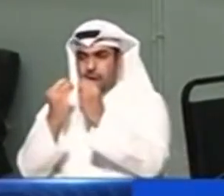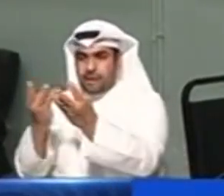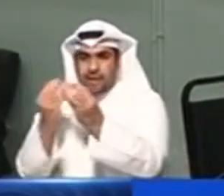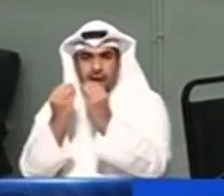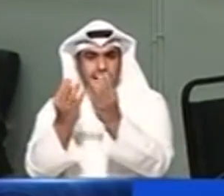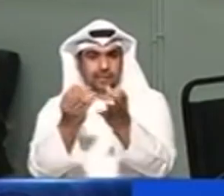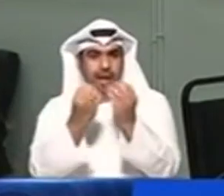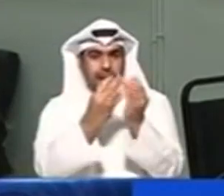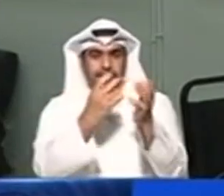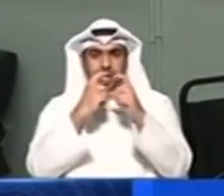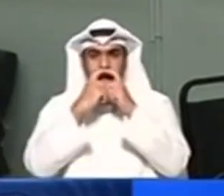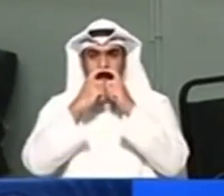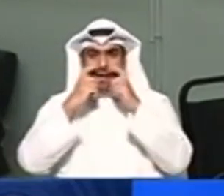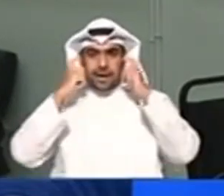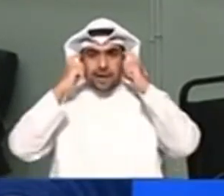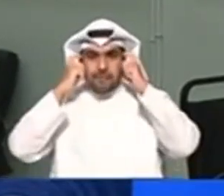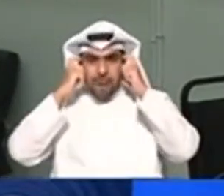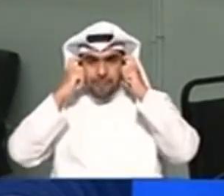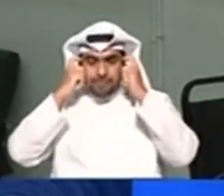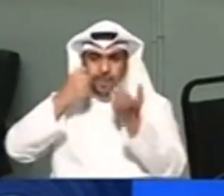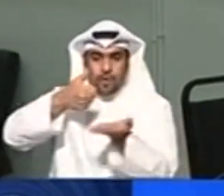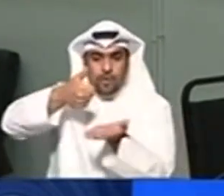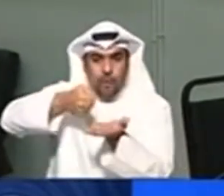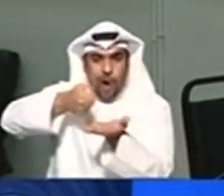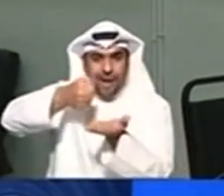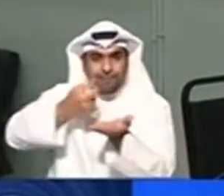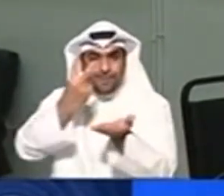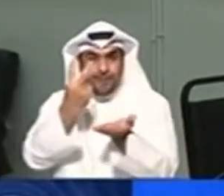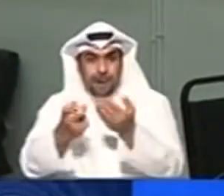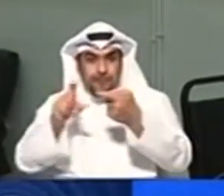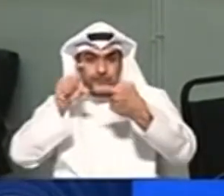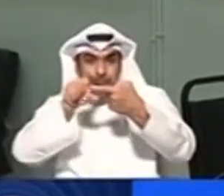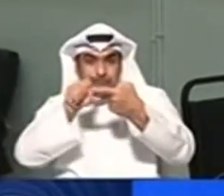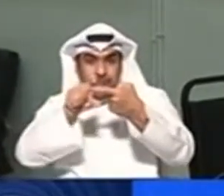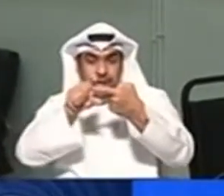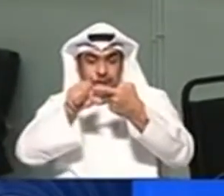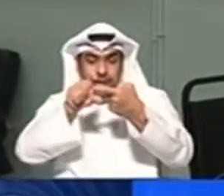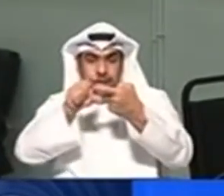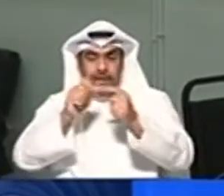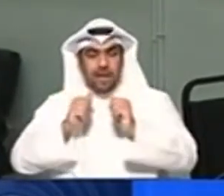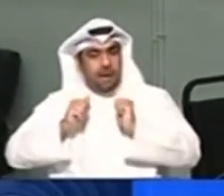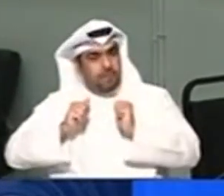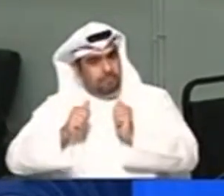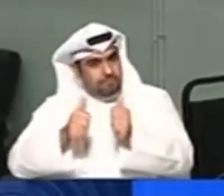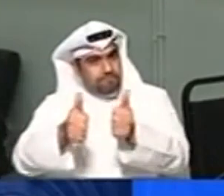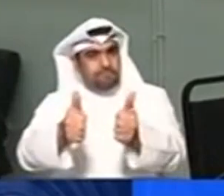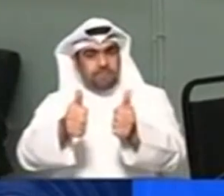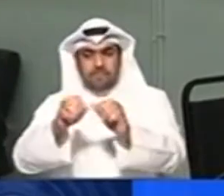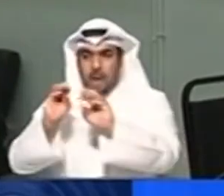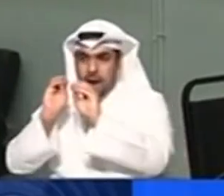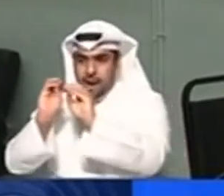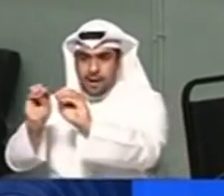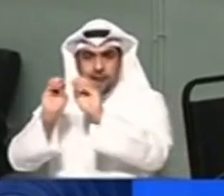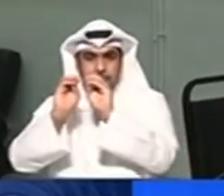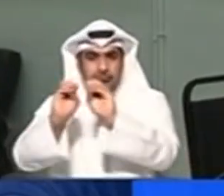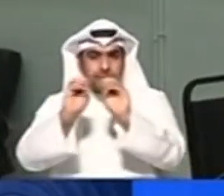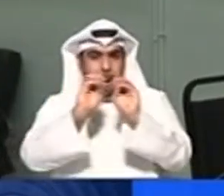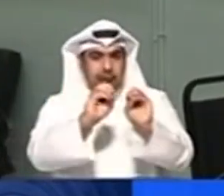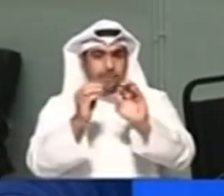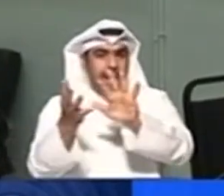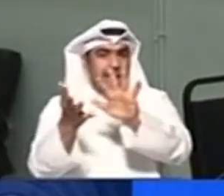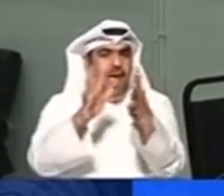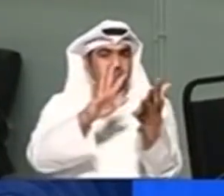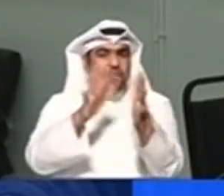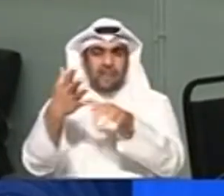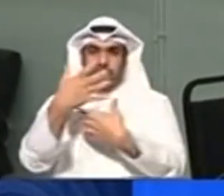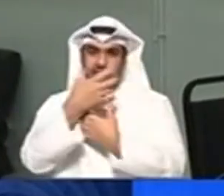مع المؤسسات الحكومية والوزارات خلال الفترة القادمة منذ بداية المرحلة الثانية وبعد قرار مجلس الوزراء. تستمر الجمعية بهدف